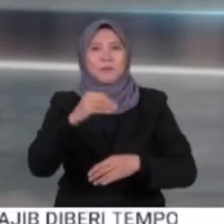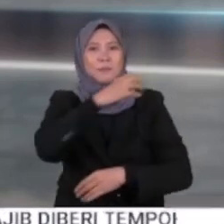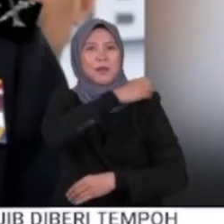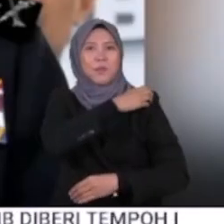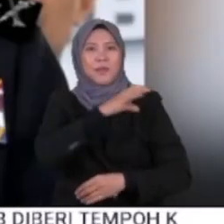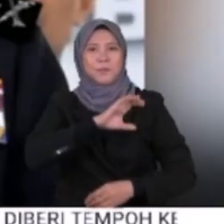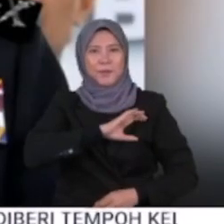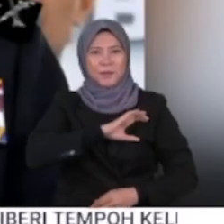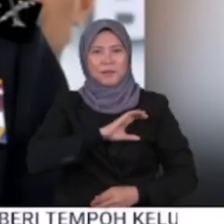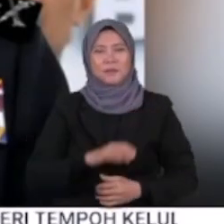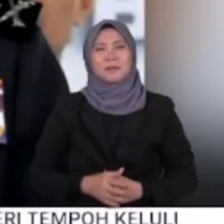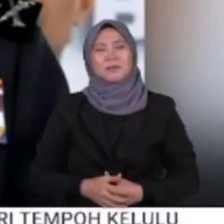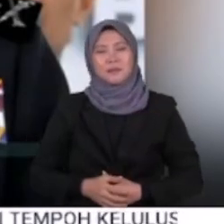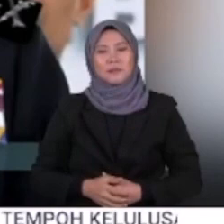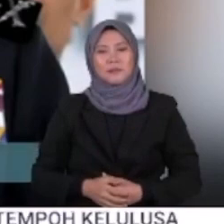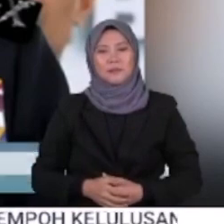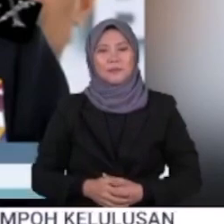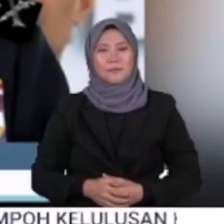polis